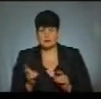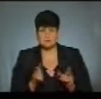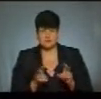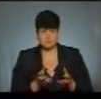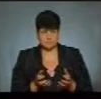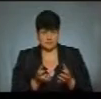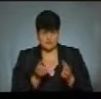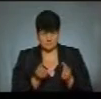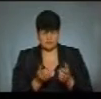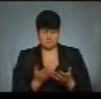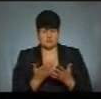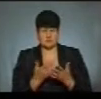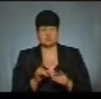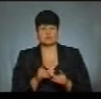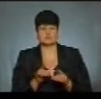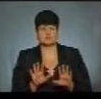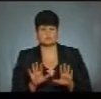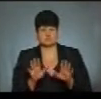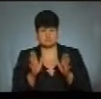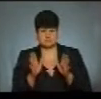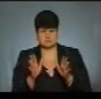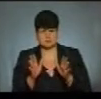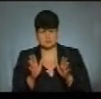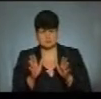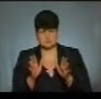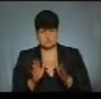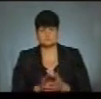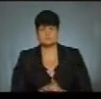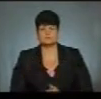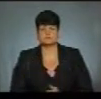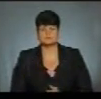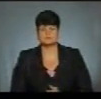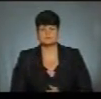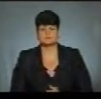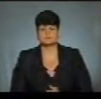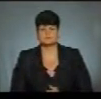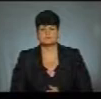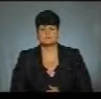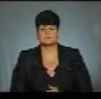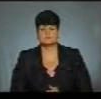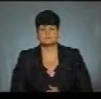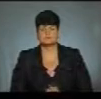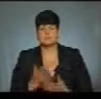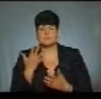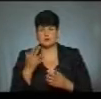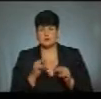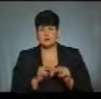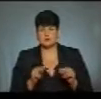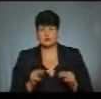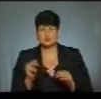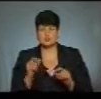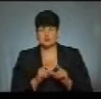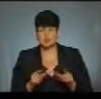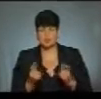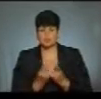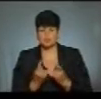суду, з'ясовували, чому так відбулося. Подробиці у сюжеті. П'ятеро педагогів зі школи, однокурсники